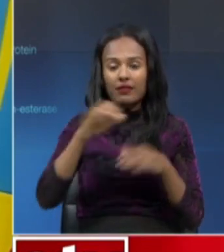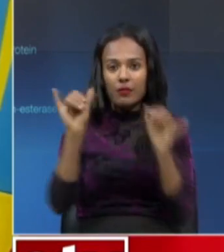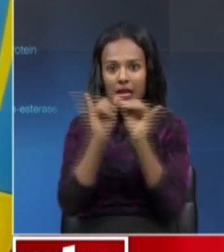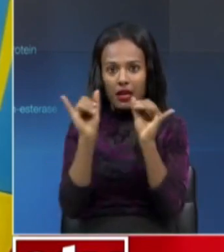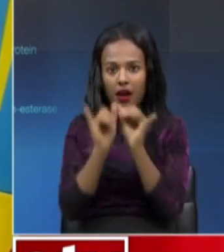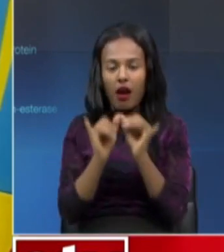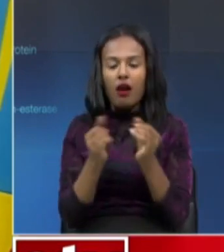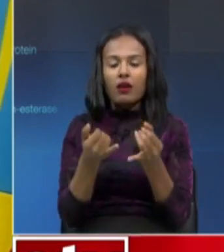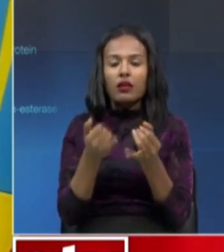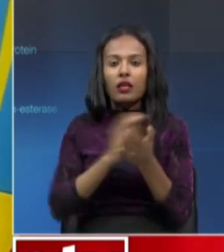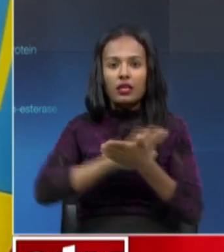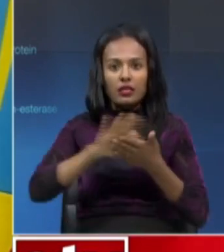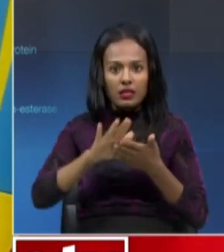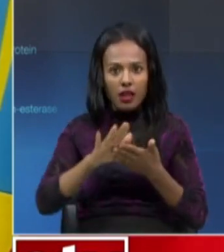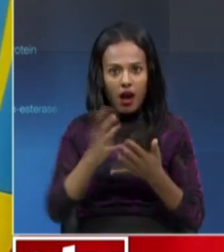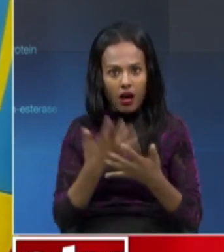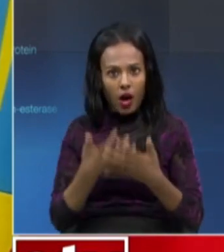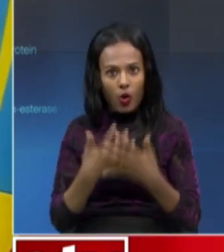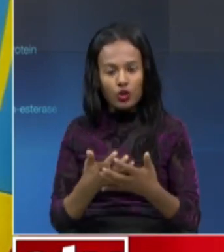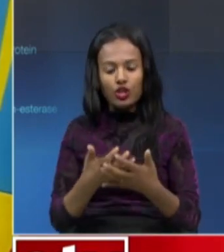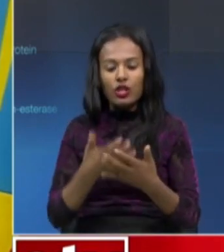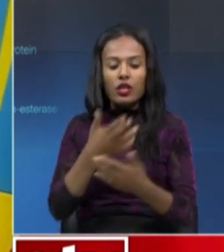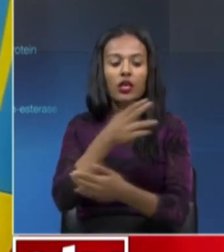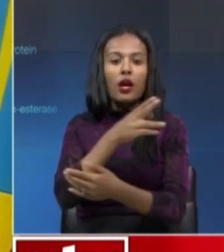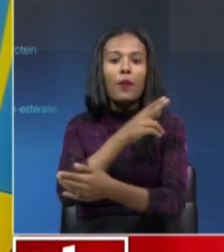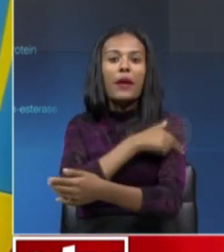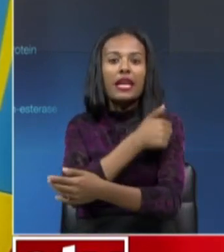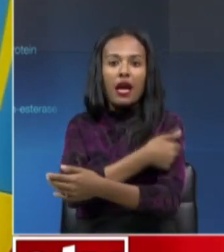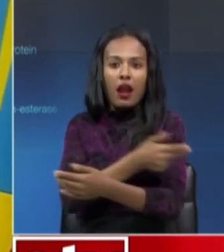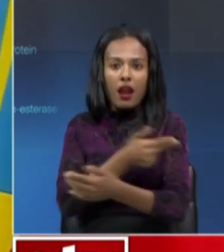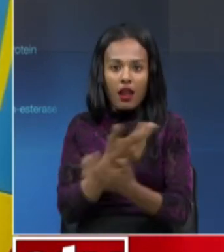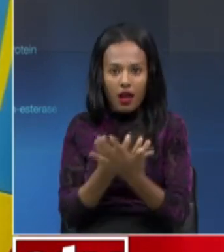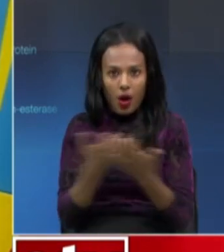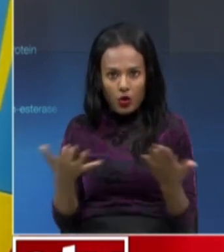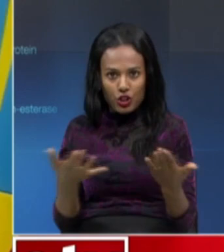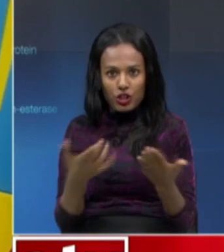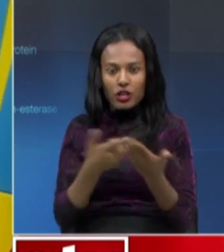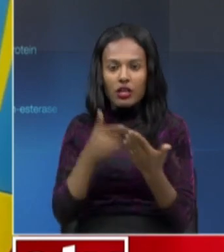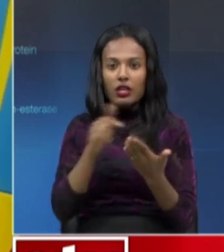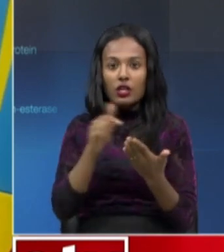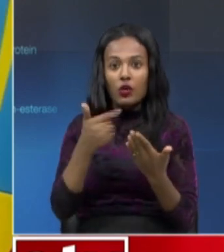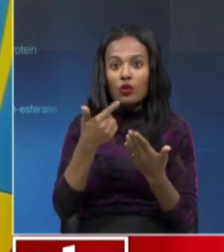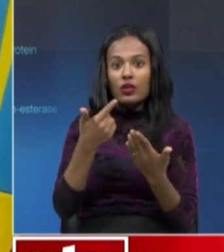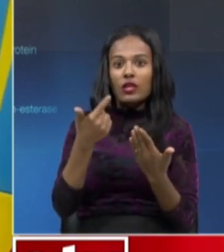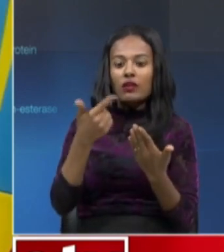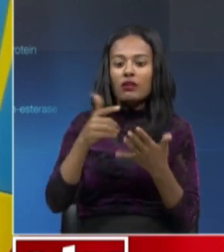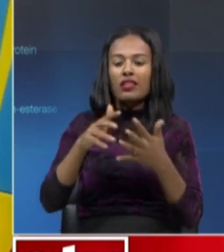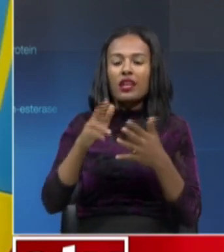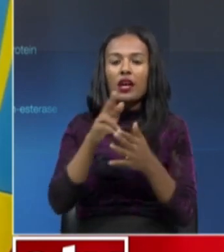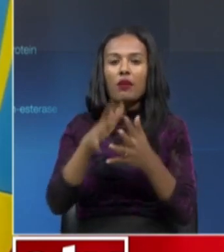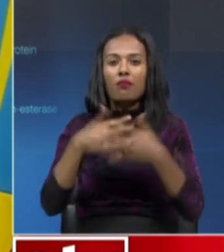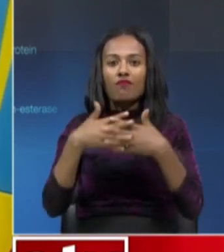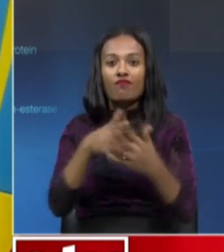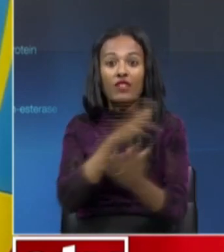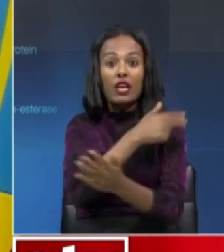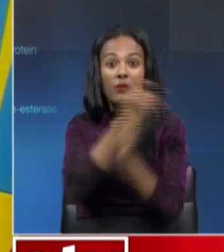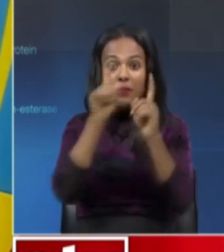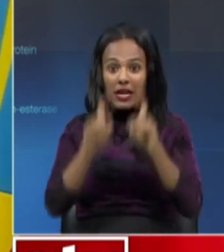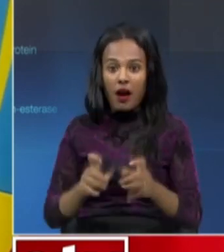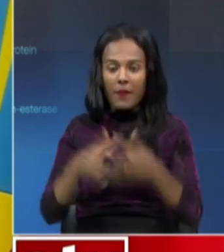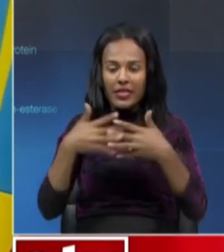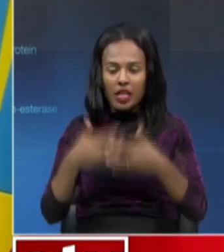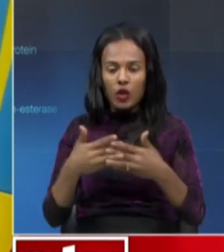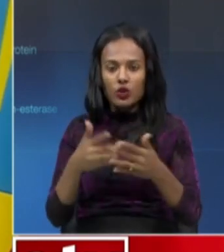እቃዎች፣ የሜዲካል እቃዎች እንዲሁም የቴስት ኪት የመሳሰሉትን የሚያካትት ሆኖ